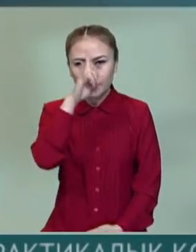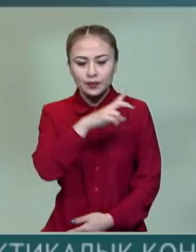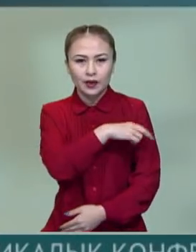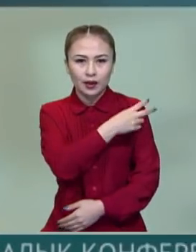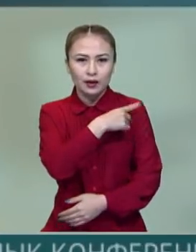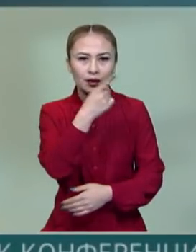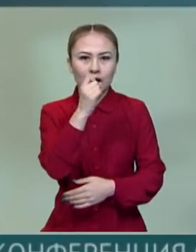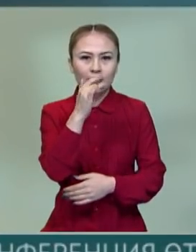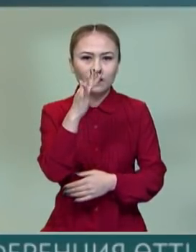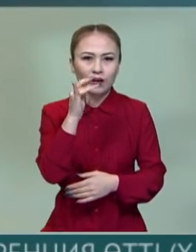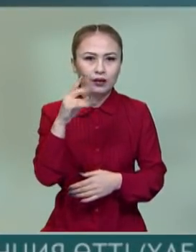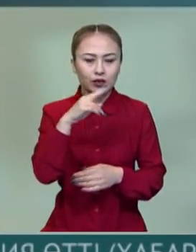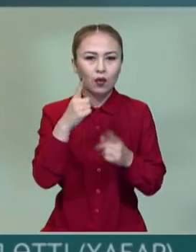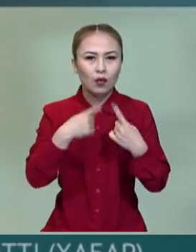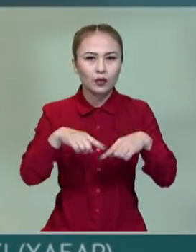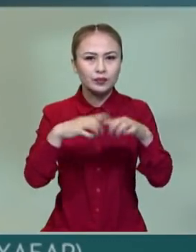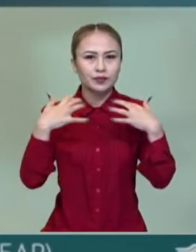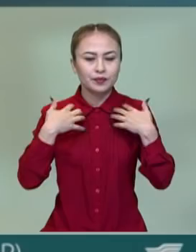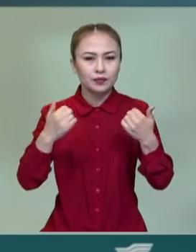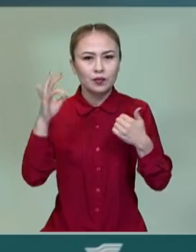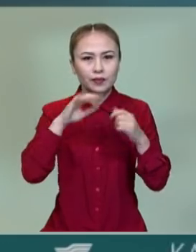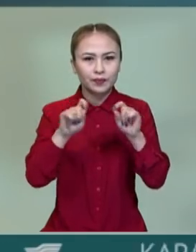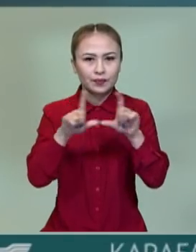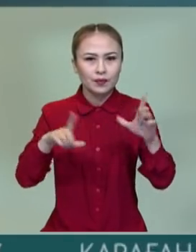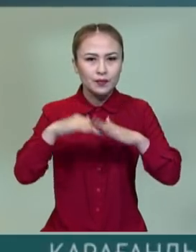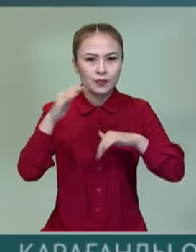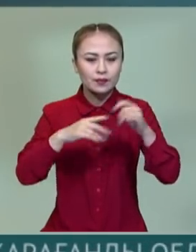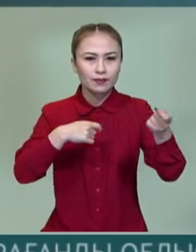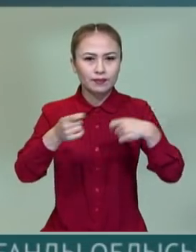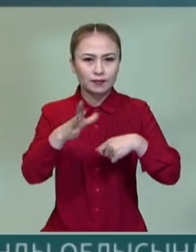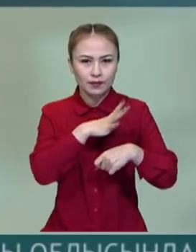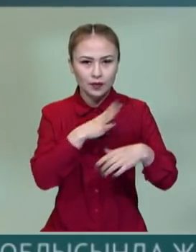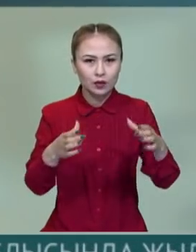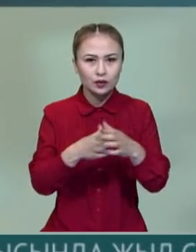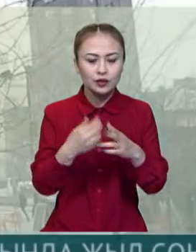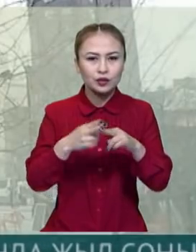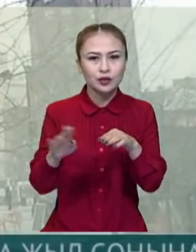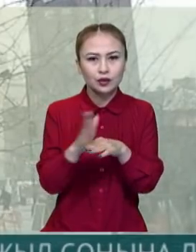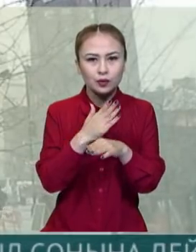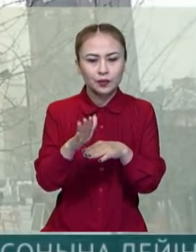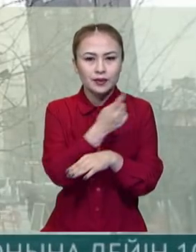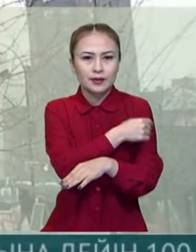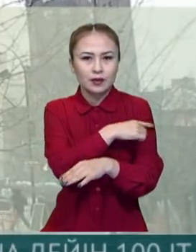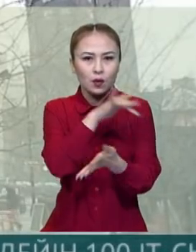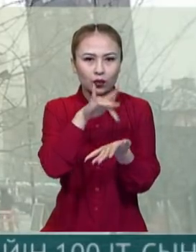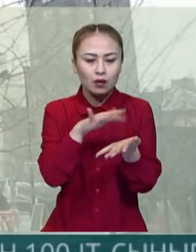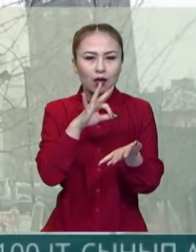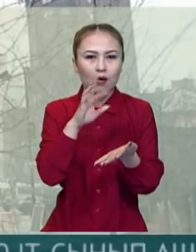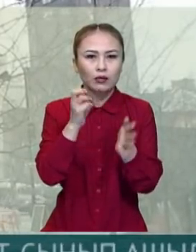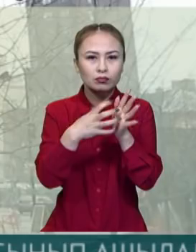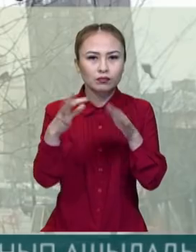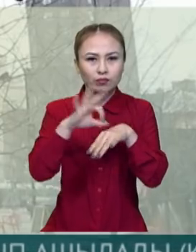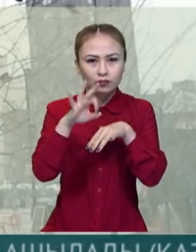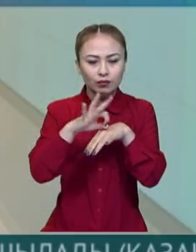Қазақстандық дәрігерлер Гарвардтың қоғамдық денсаулық сақтау мектебімен тәжірибе алмасты. Делегация өкілдері жекешілендірілген медицина орталығы